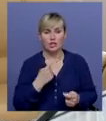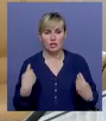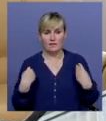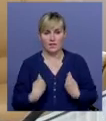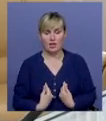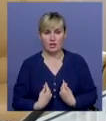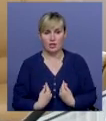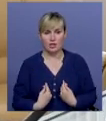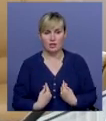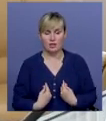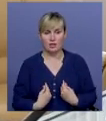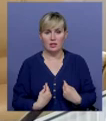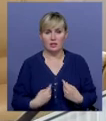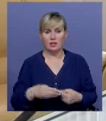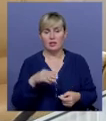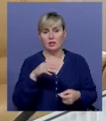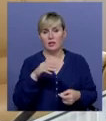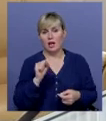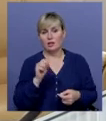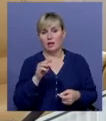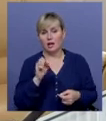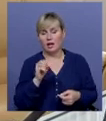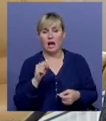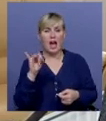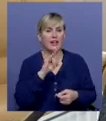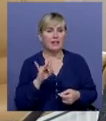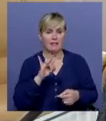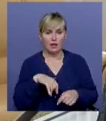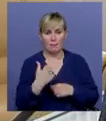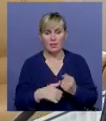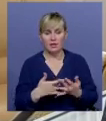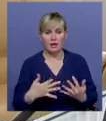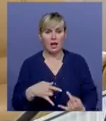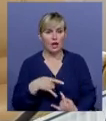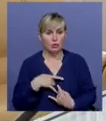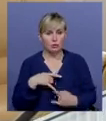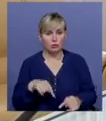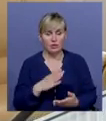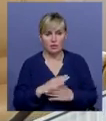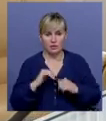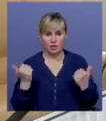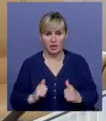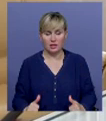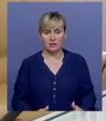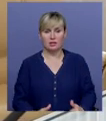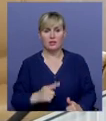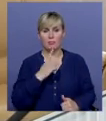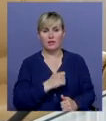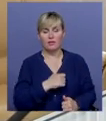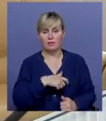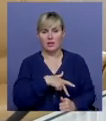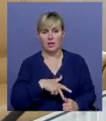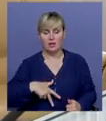вещи Кемеля Токаева, архивные материалы, вот костюмы здесь с боевыми наградами